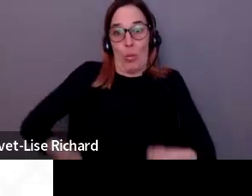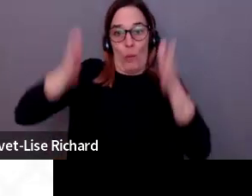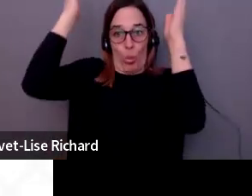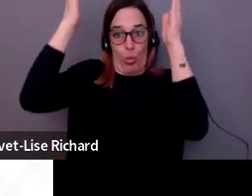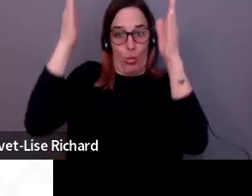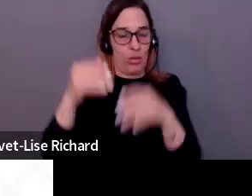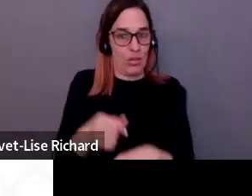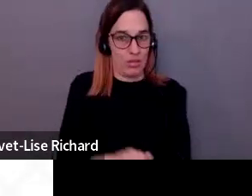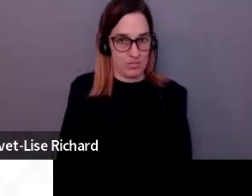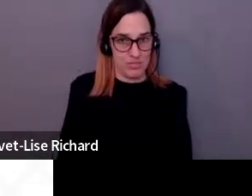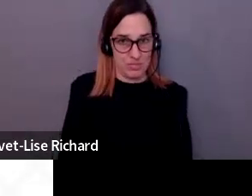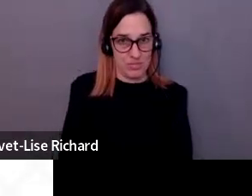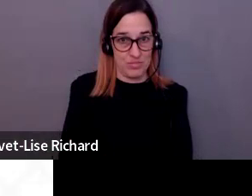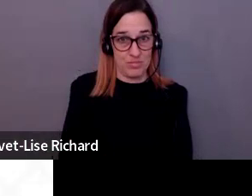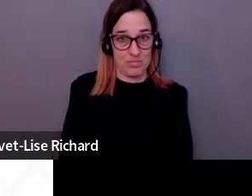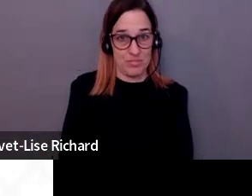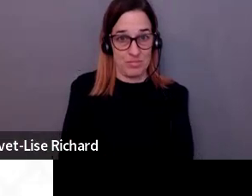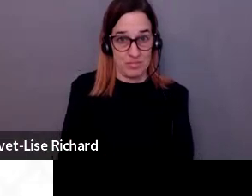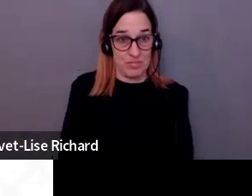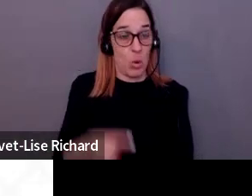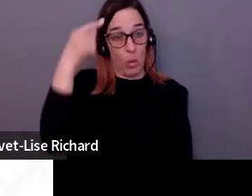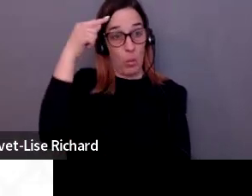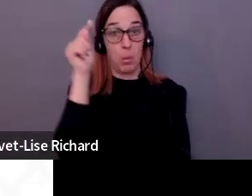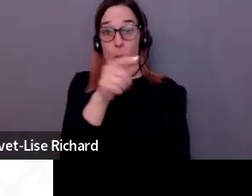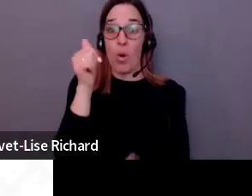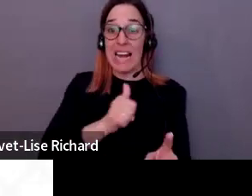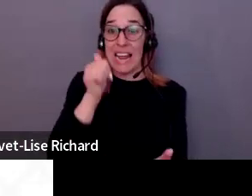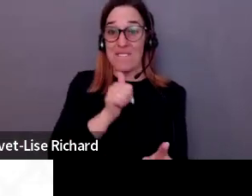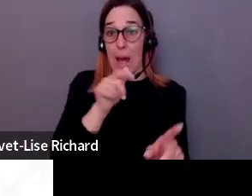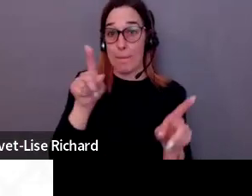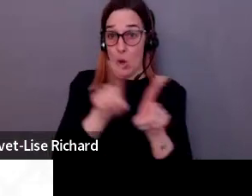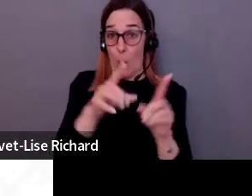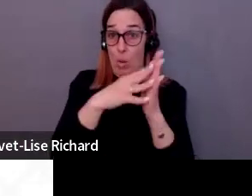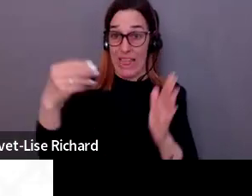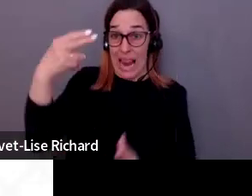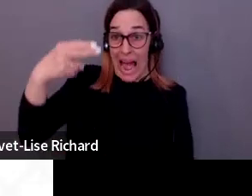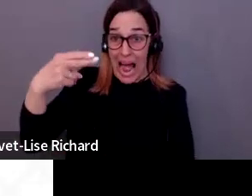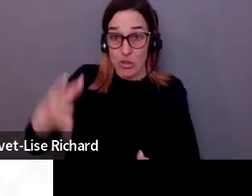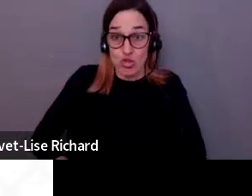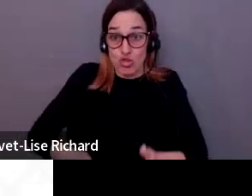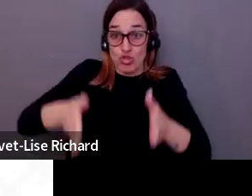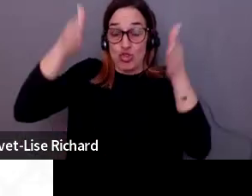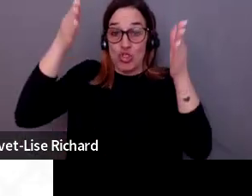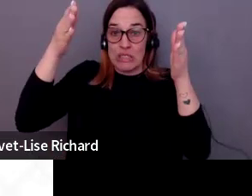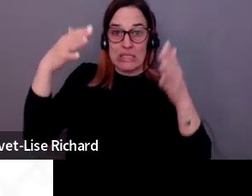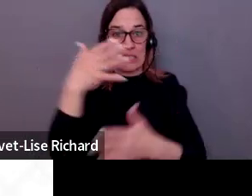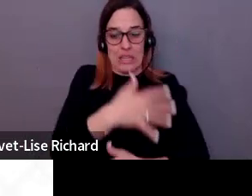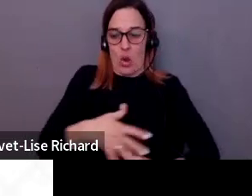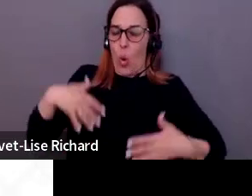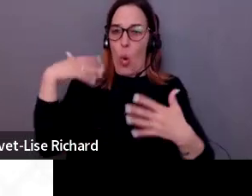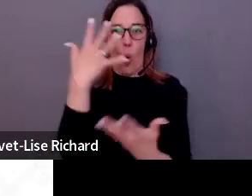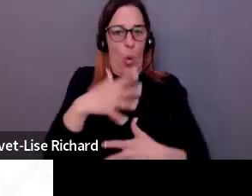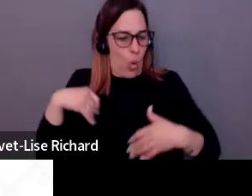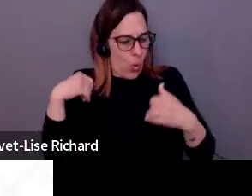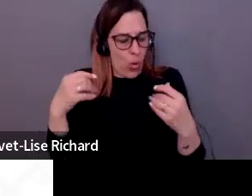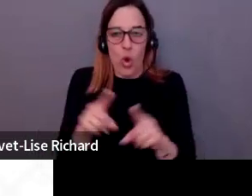Donc, ce qui nous avantage, ces femmes-là qui sont faites en H, c'est des hauts fluides. Encore une fois,